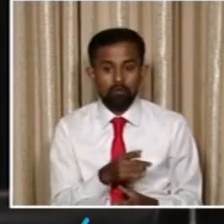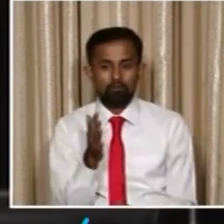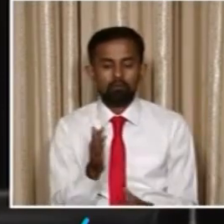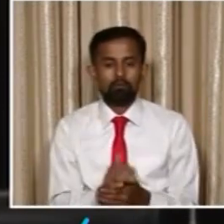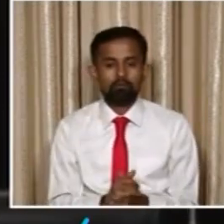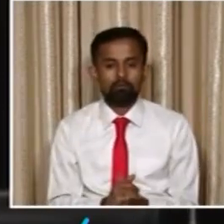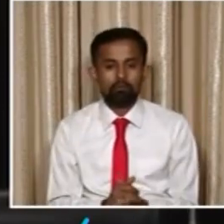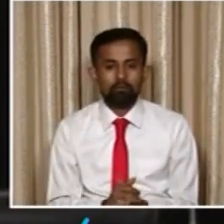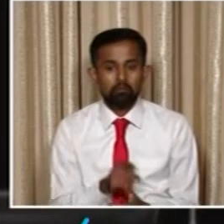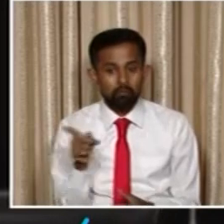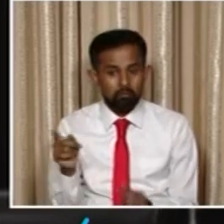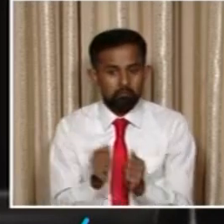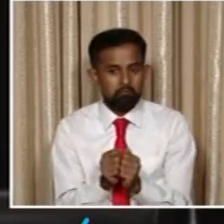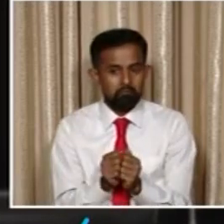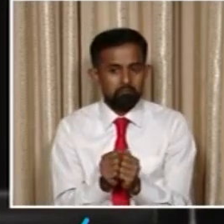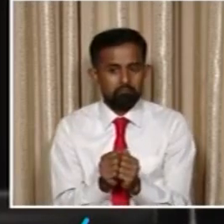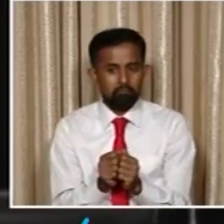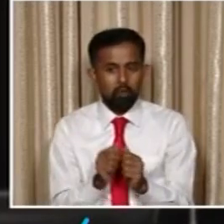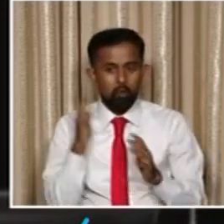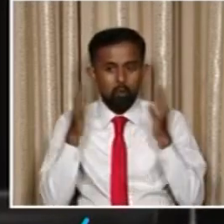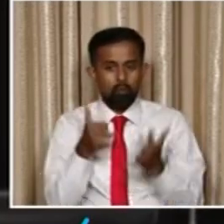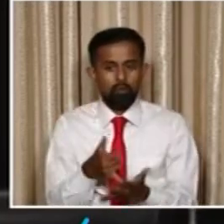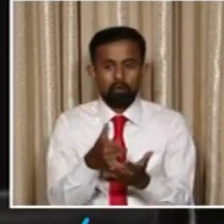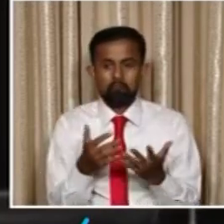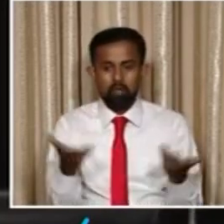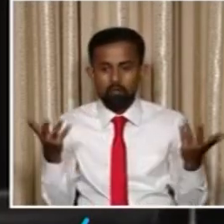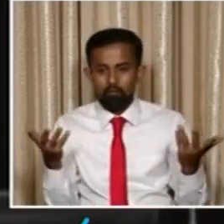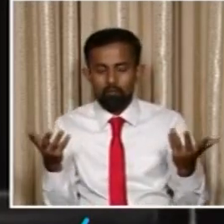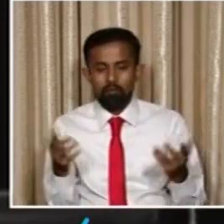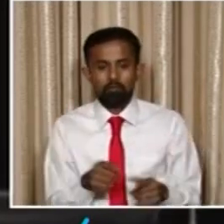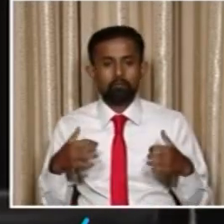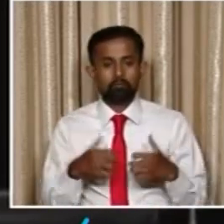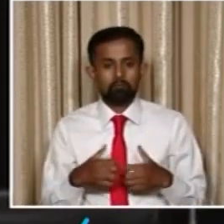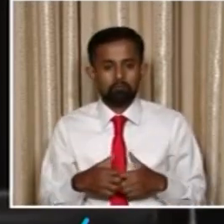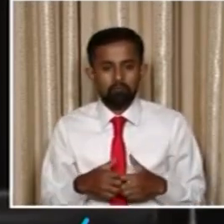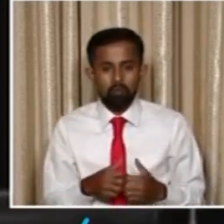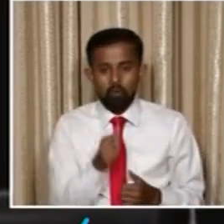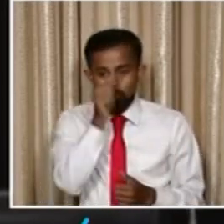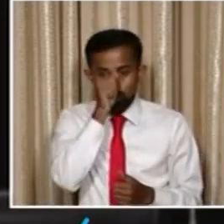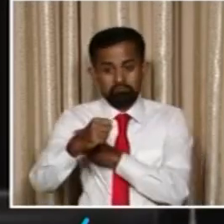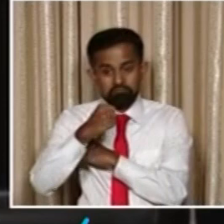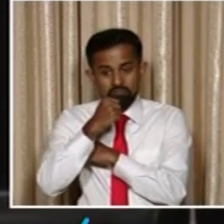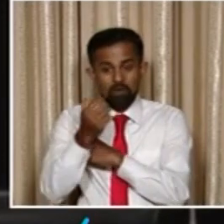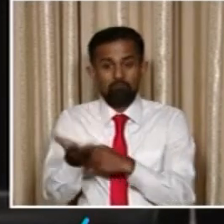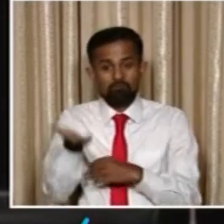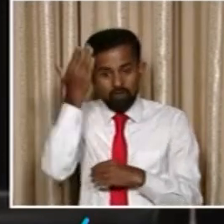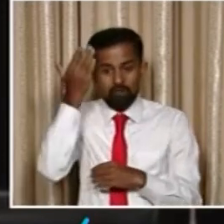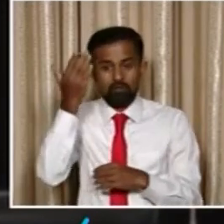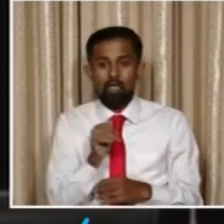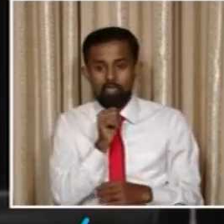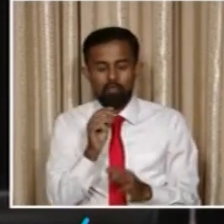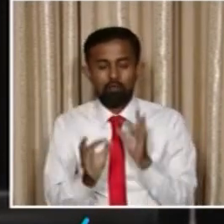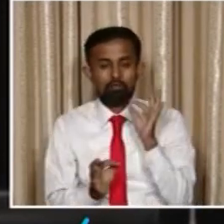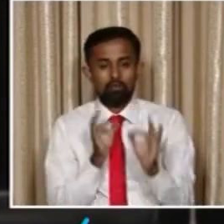තහනම් කරනවා. මෙහෙම කරොත් හෙට මේ වර්ල්ඩ් කප් යන්න. ඉතින් මේ තත්වෙට හොරු බලවත් වෙලා මෙලා ඇත්ත කතාව. ඉතින්